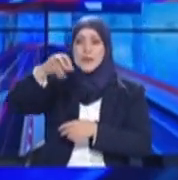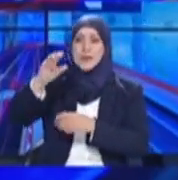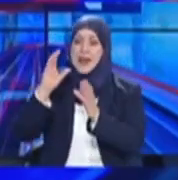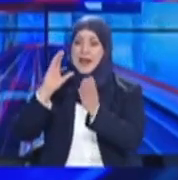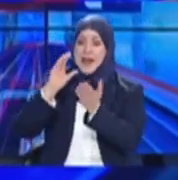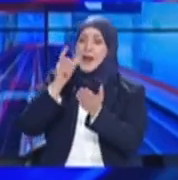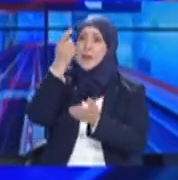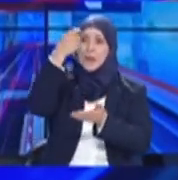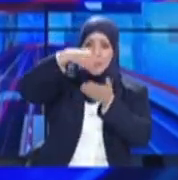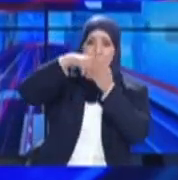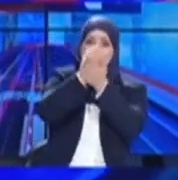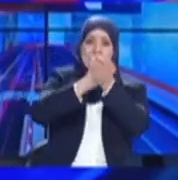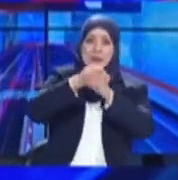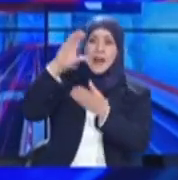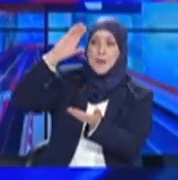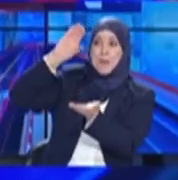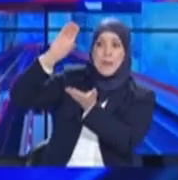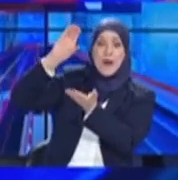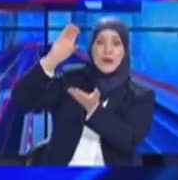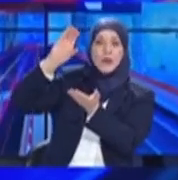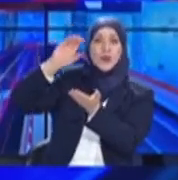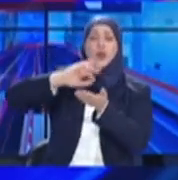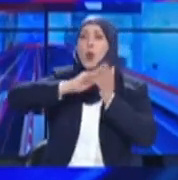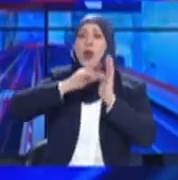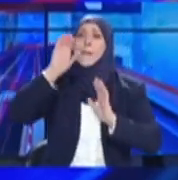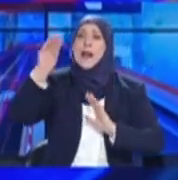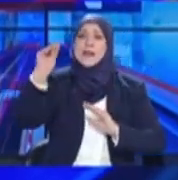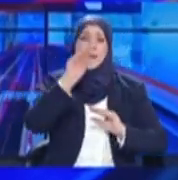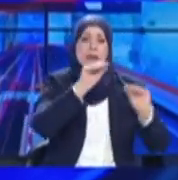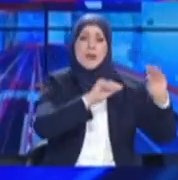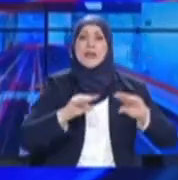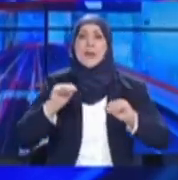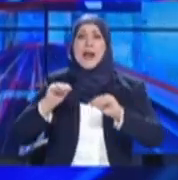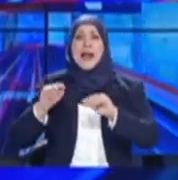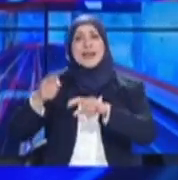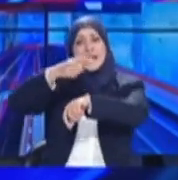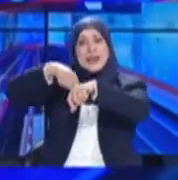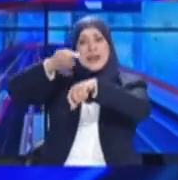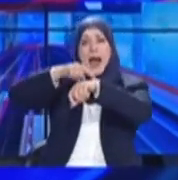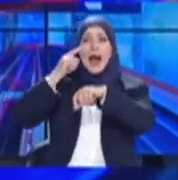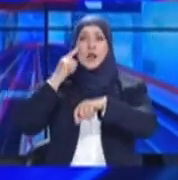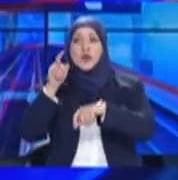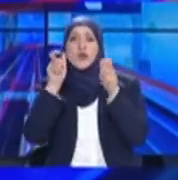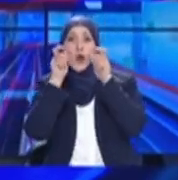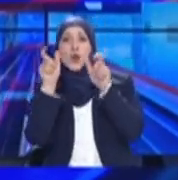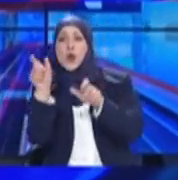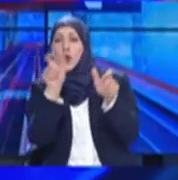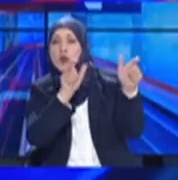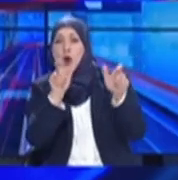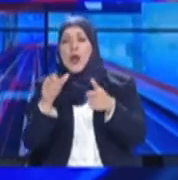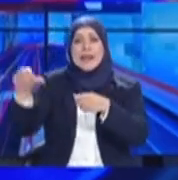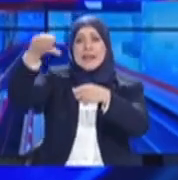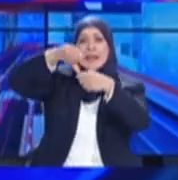قاعد ال اللي حتى اليوم قاعدين في كل يعني كل ساعه يعملوا يعني